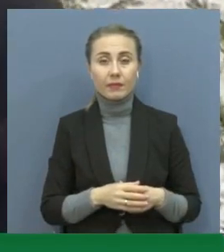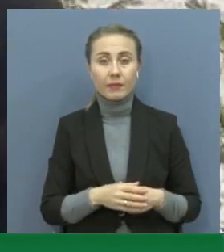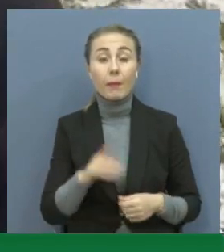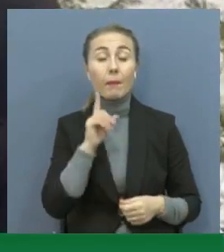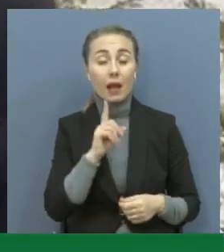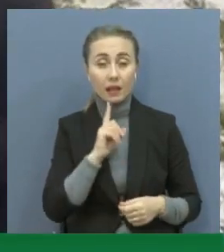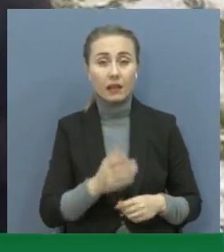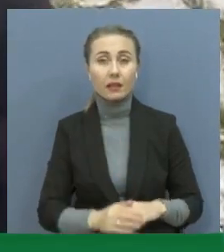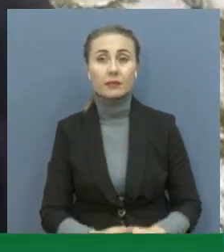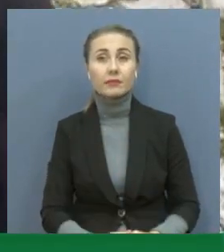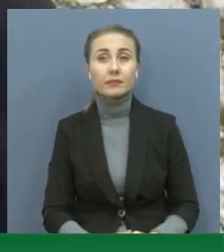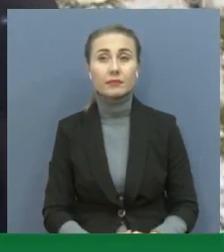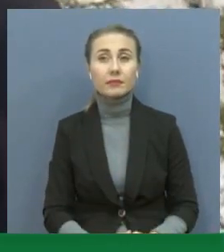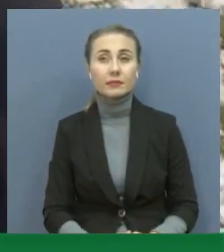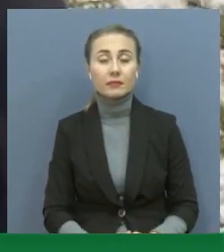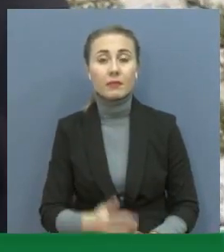Пока